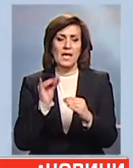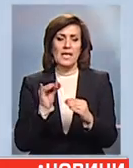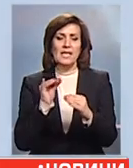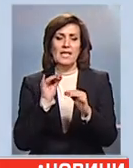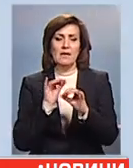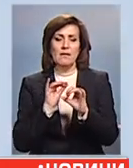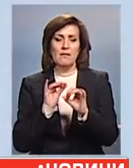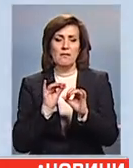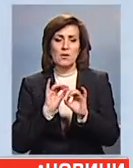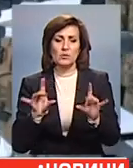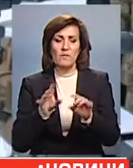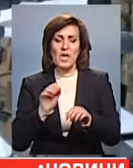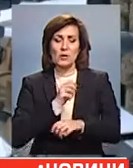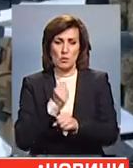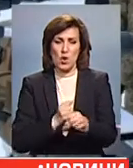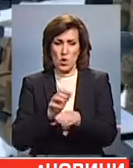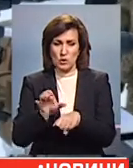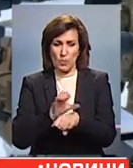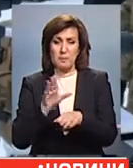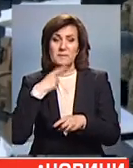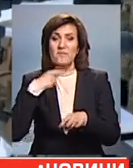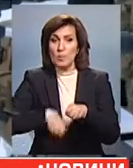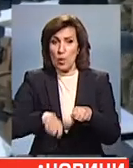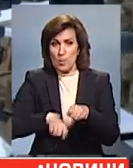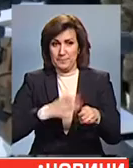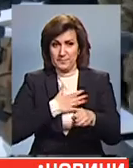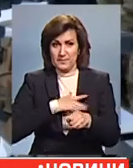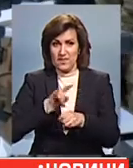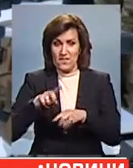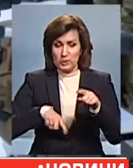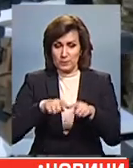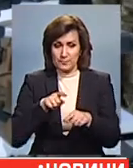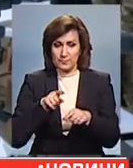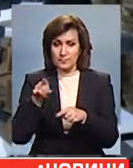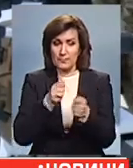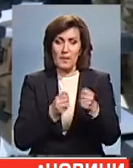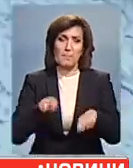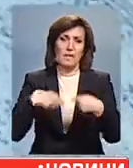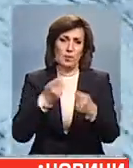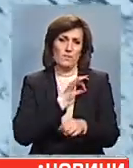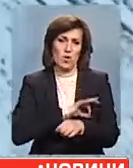протидії, розповідають розробники. Після випробування вітчизняні безпілотники передадуть у користування